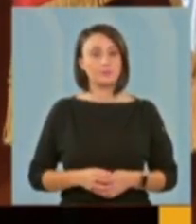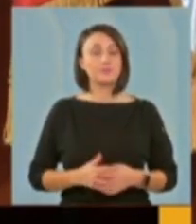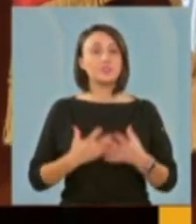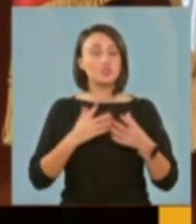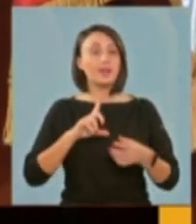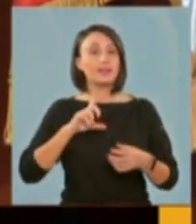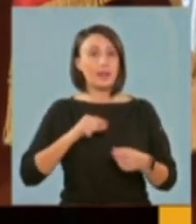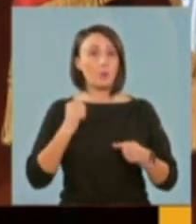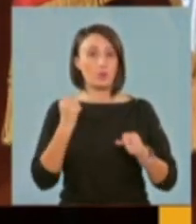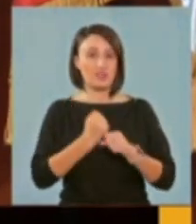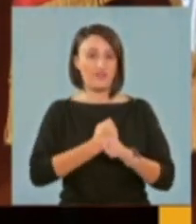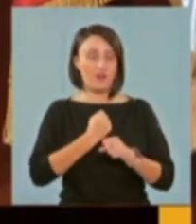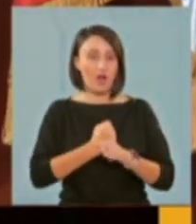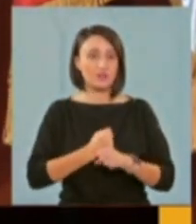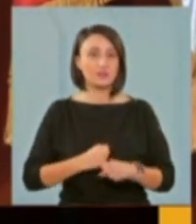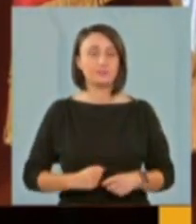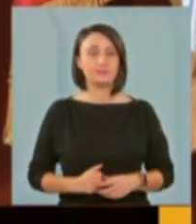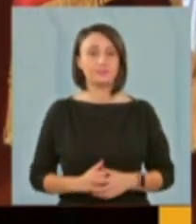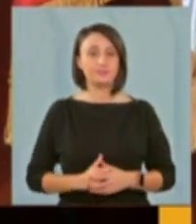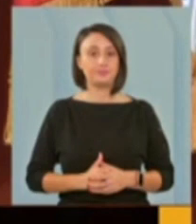ce trebuie să facă,